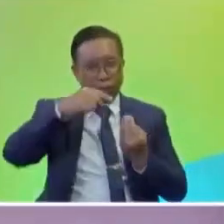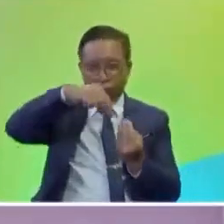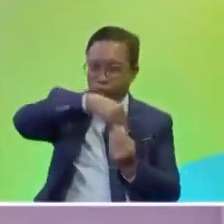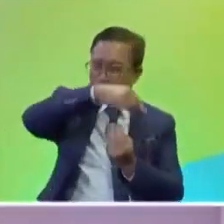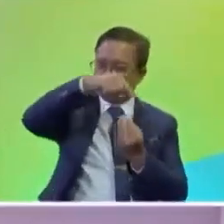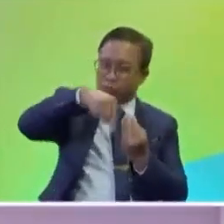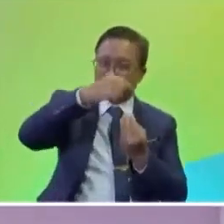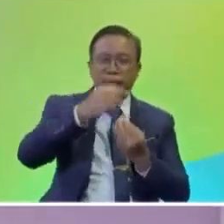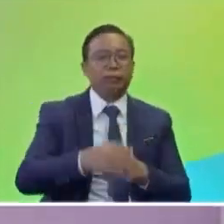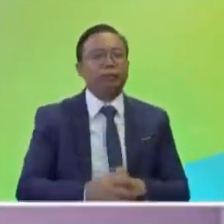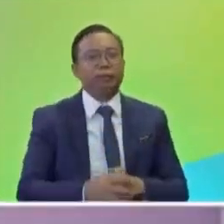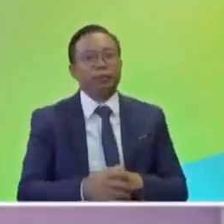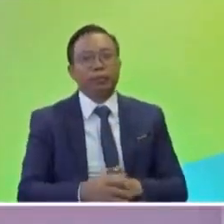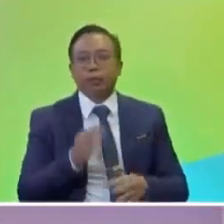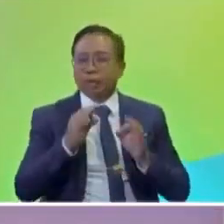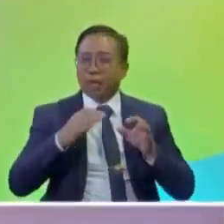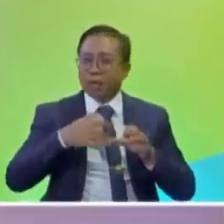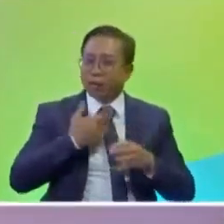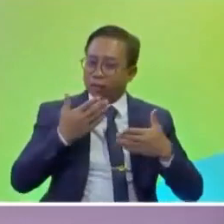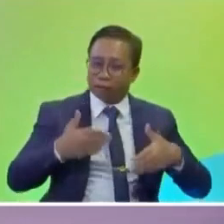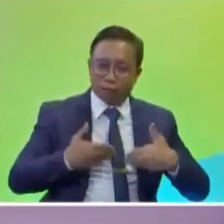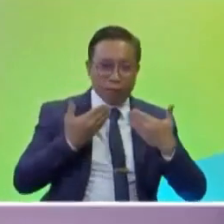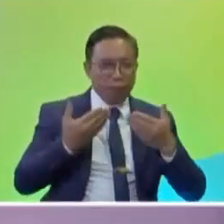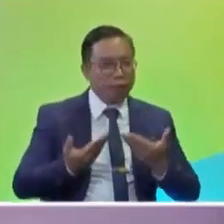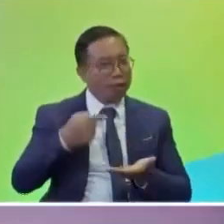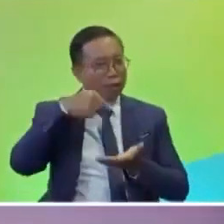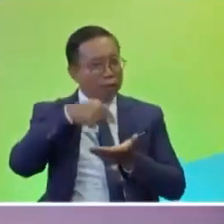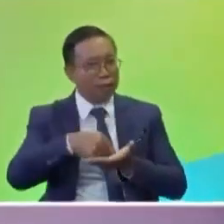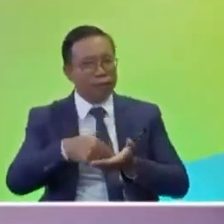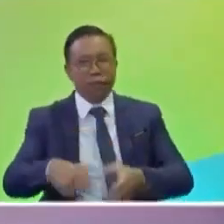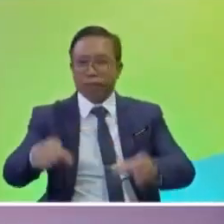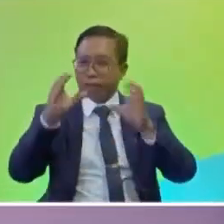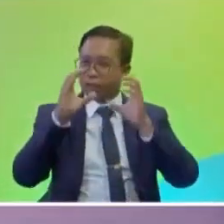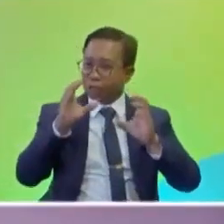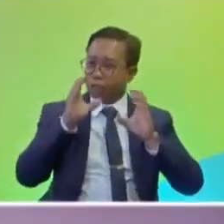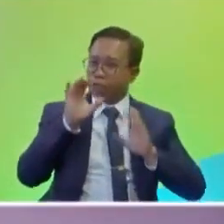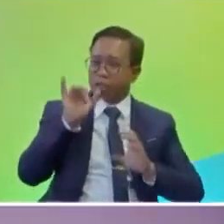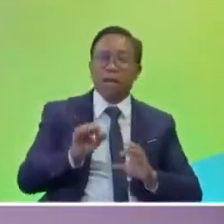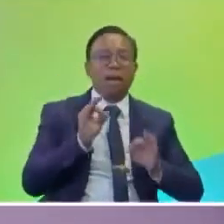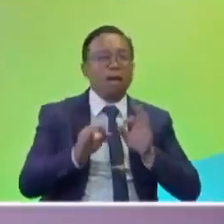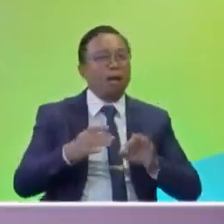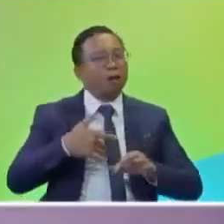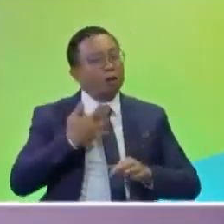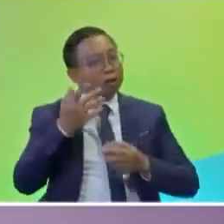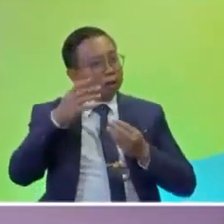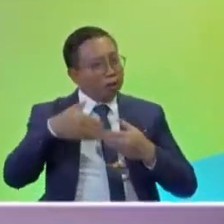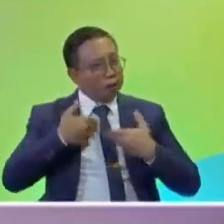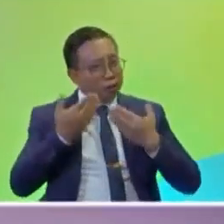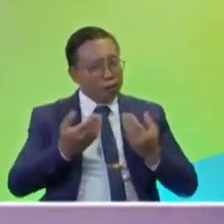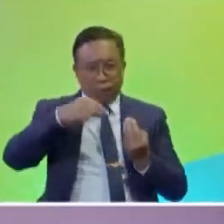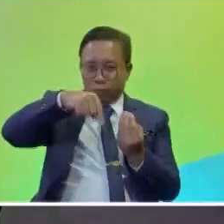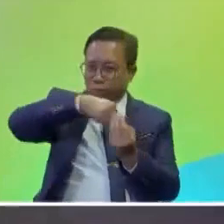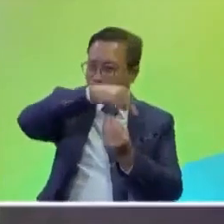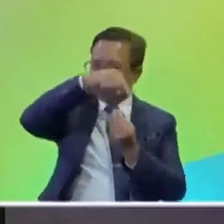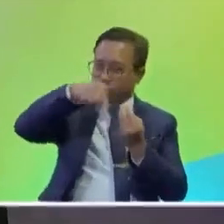gembira, pusing-pusing. Kalau rasa gembira, beginilah caranya. Kalau rasa